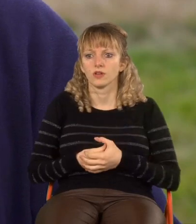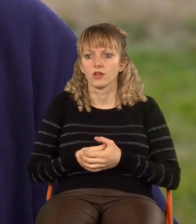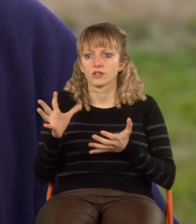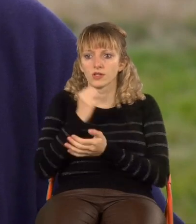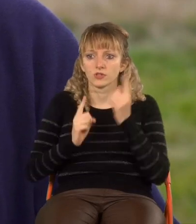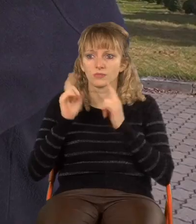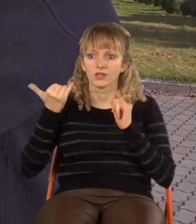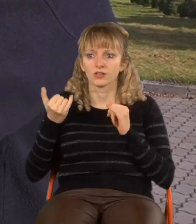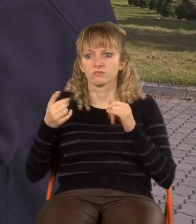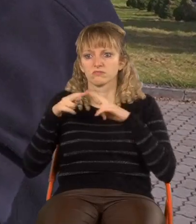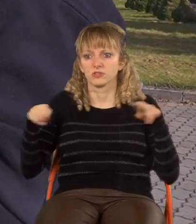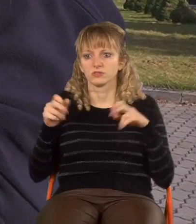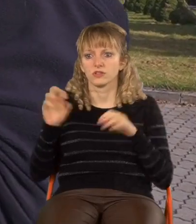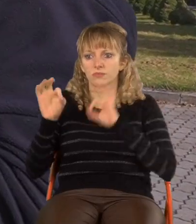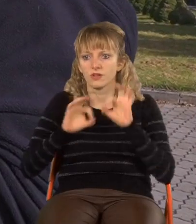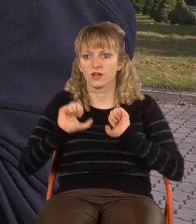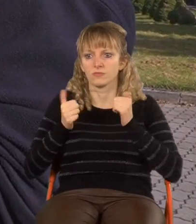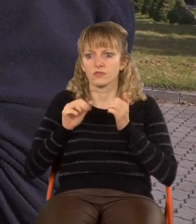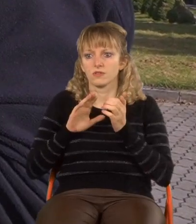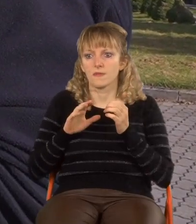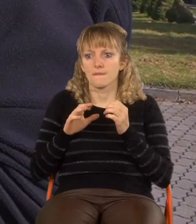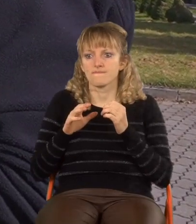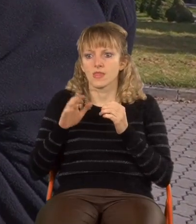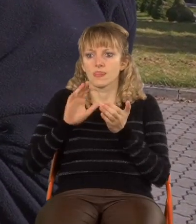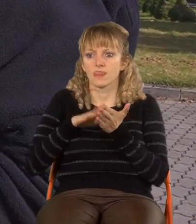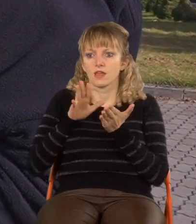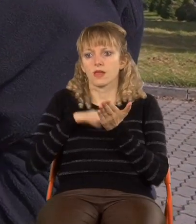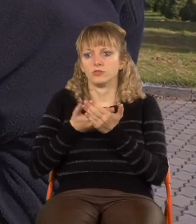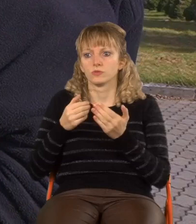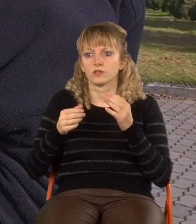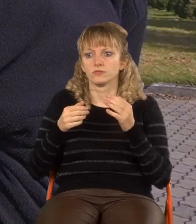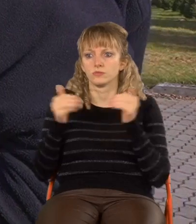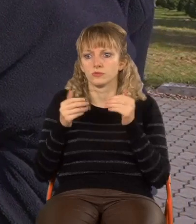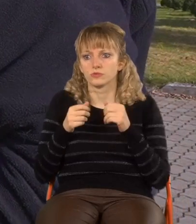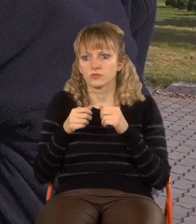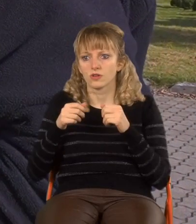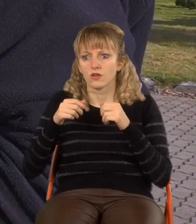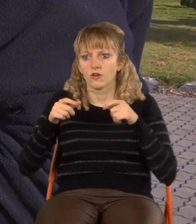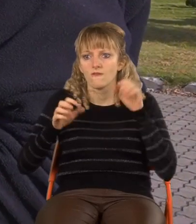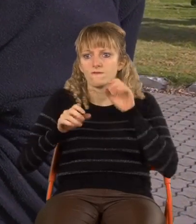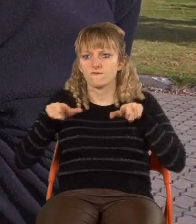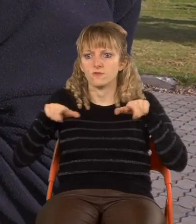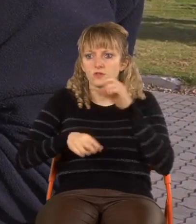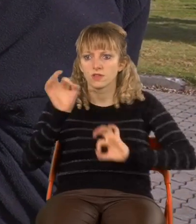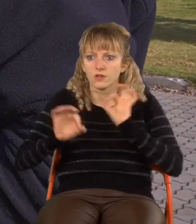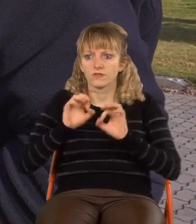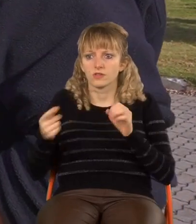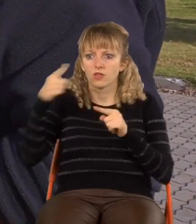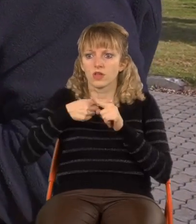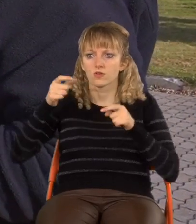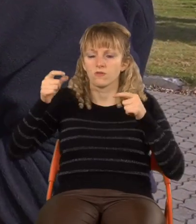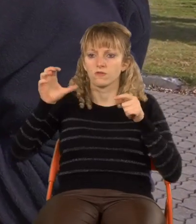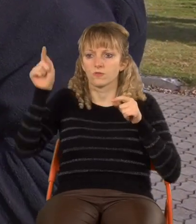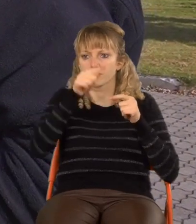zabieramy czasami jakieś komplety naprawcze, żeby w razie czego móc taki wózek naprawić. Dodatkową dętkę,